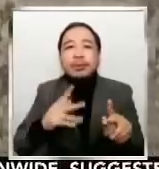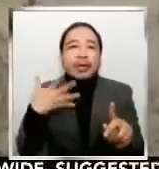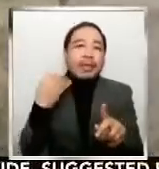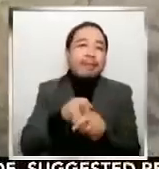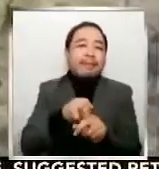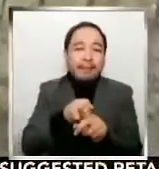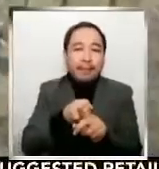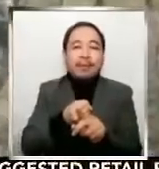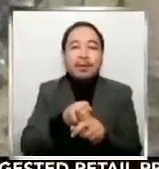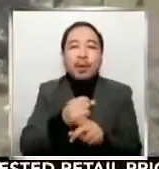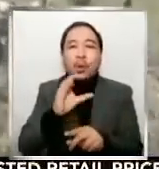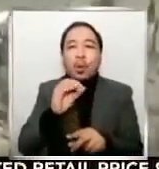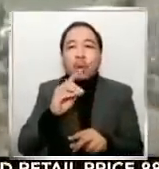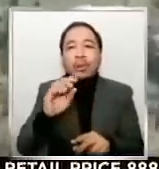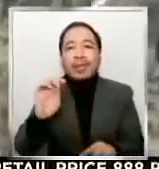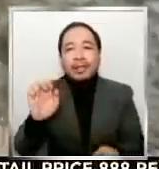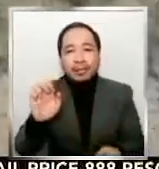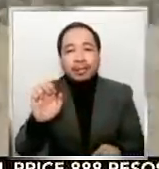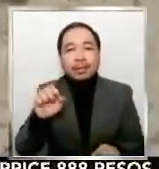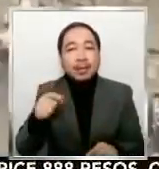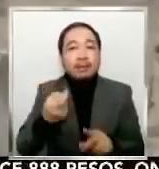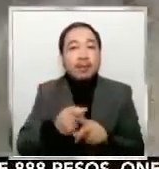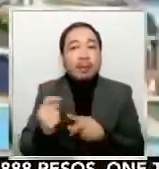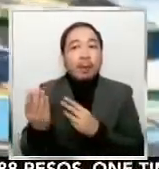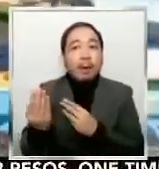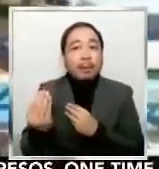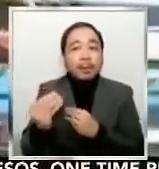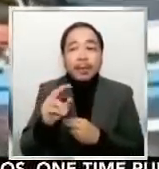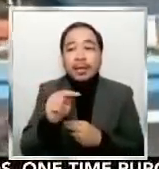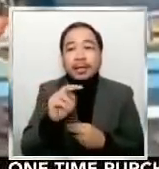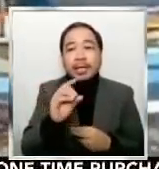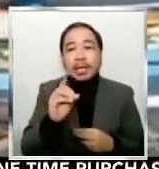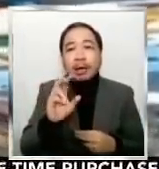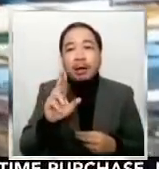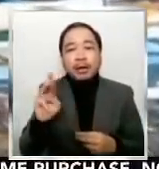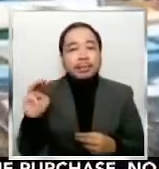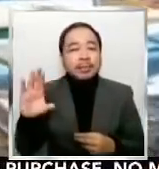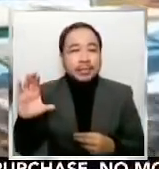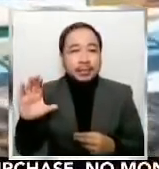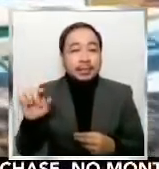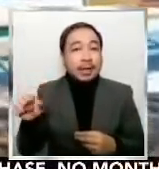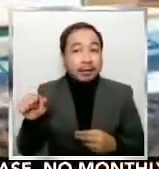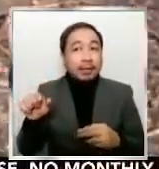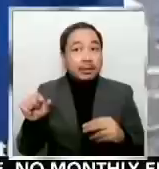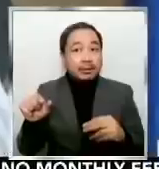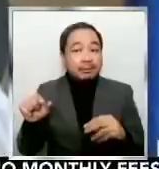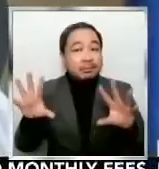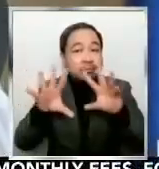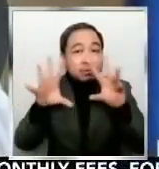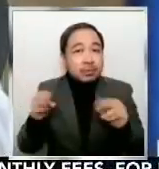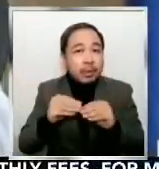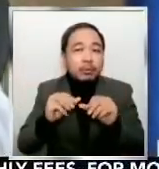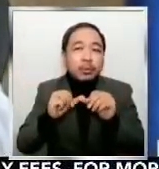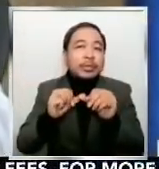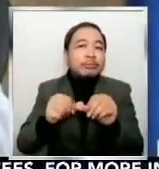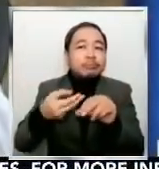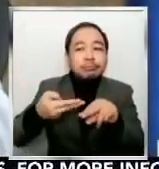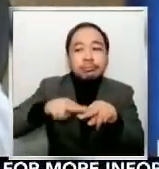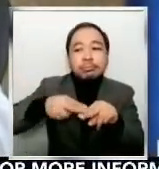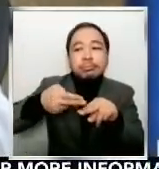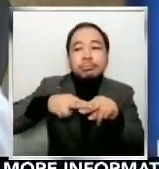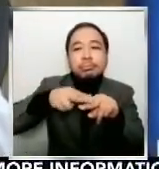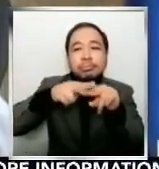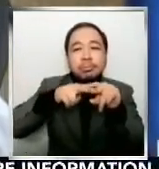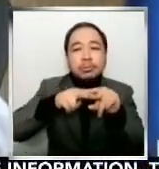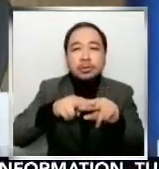Odette. Batay sa pinakahuling datos ng NDRRMC, ang bilang na yan patuloy na nadaragdagan. Kaya ang Pangulo, hindi na